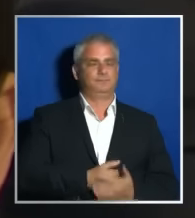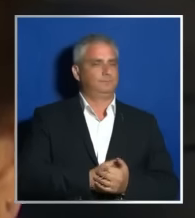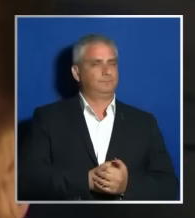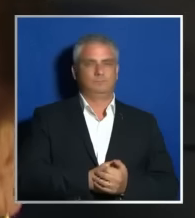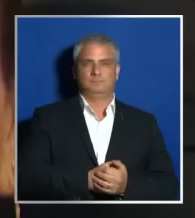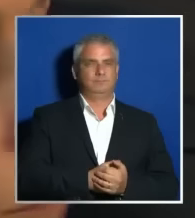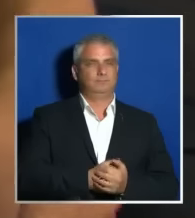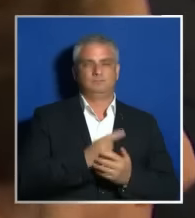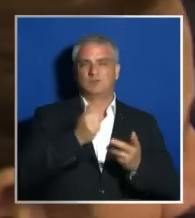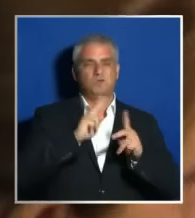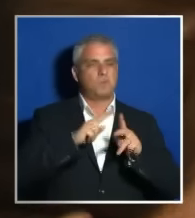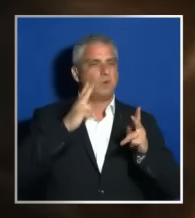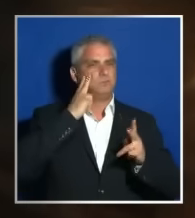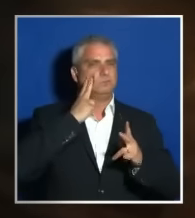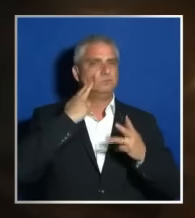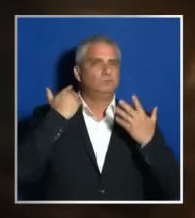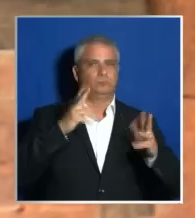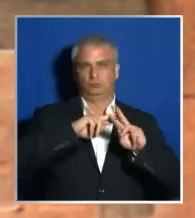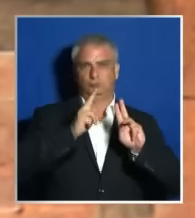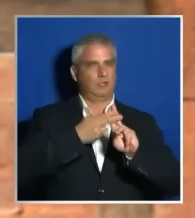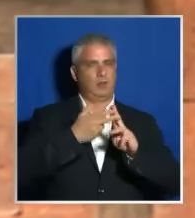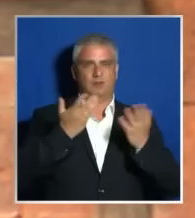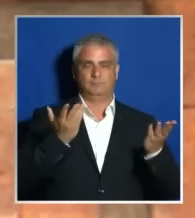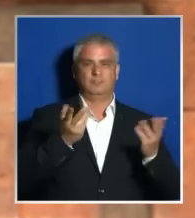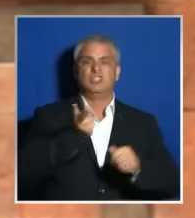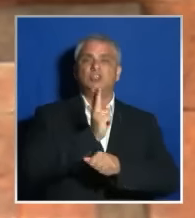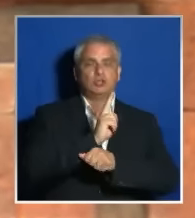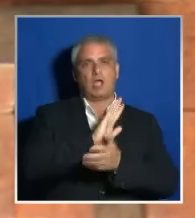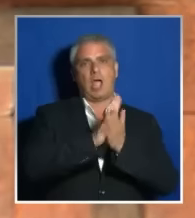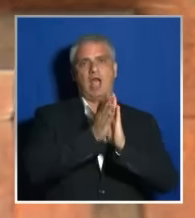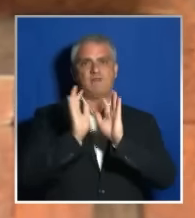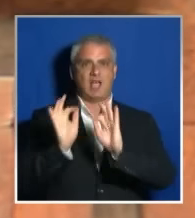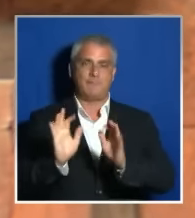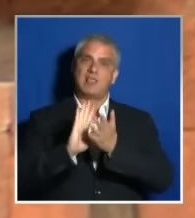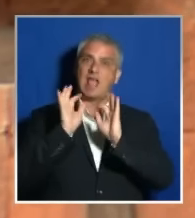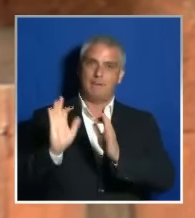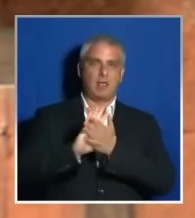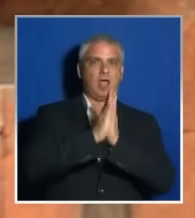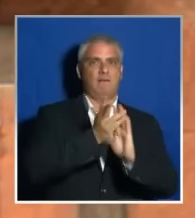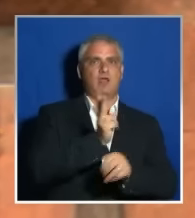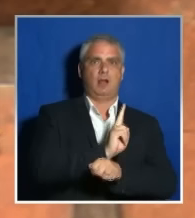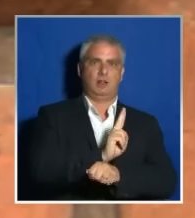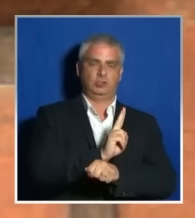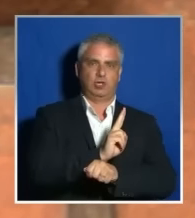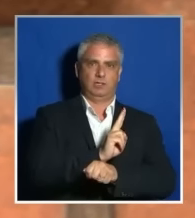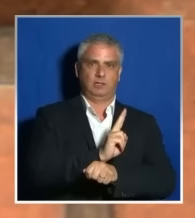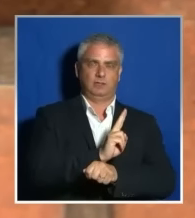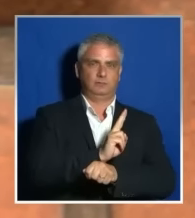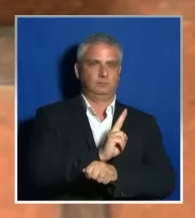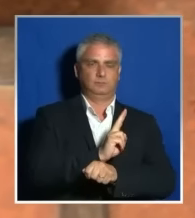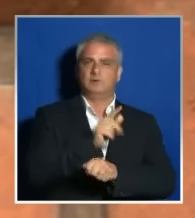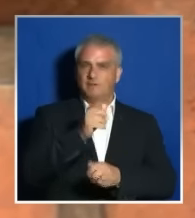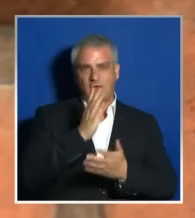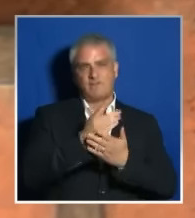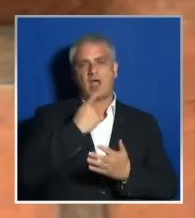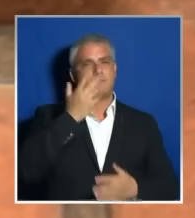איזו פשיטת רגל מוסרית. השקר הפך לאמת, האמת הפכה לשקר, ועל כך